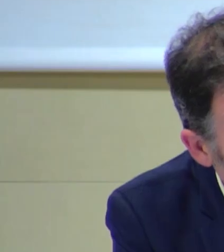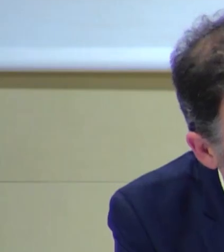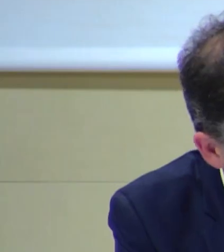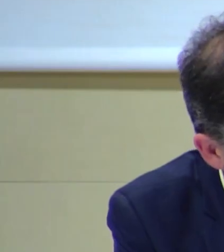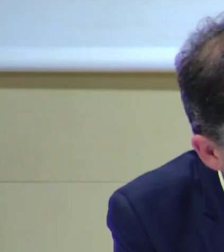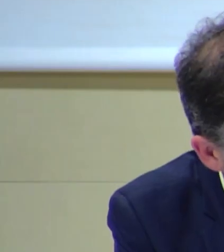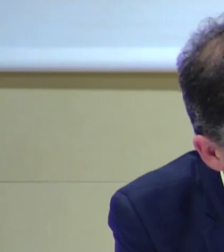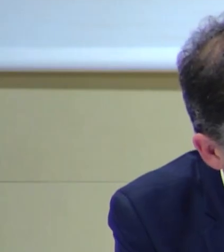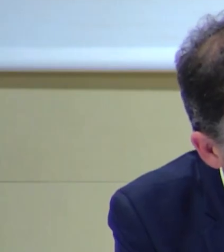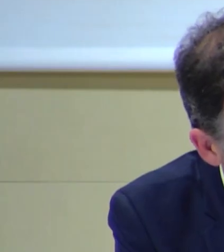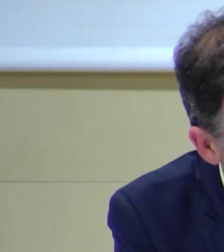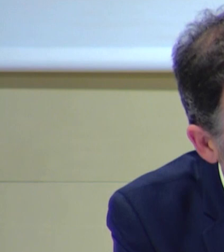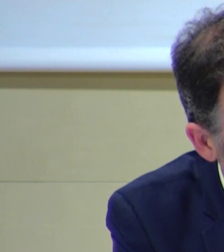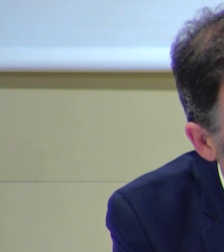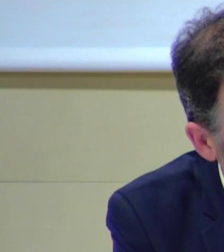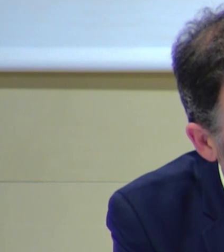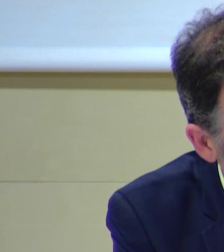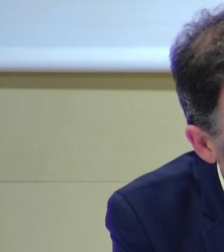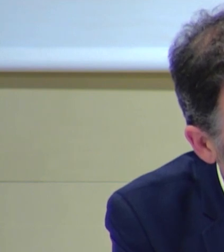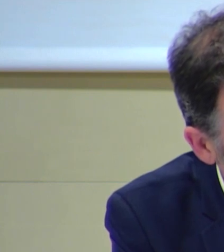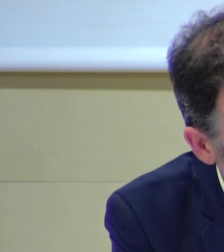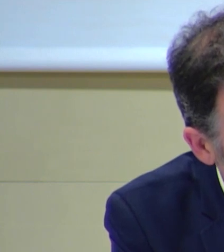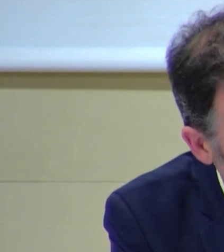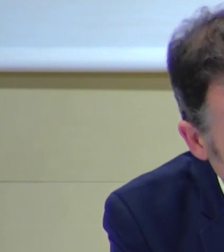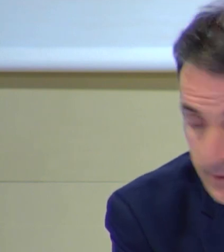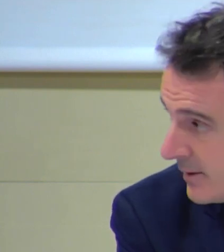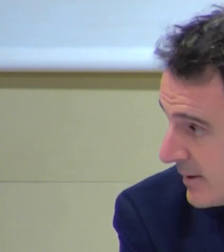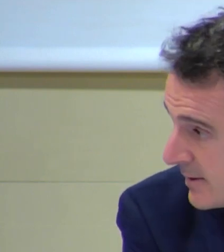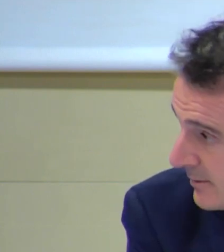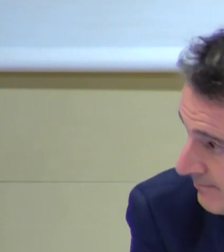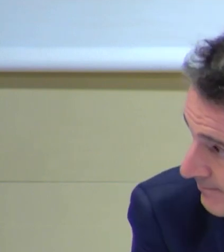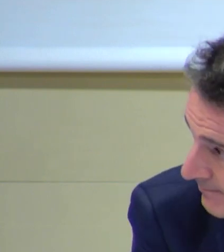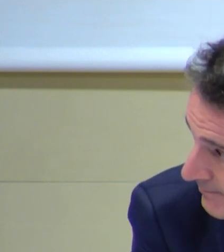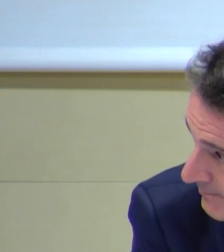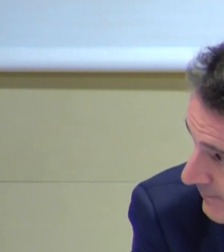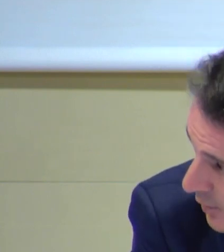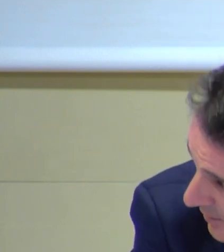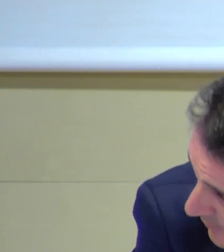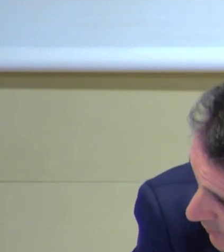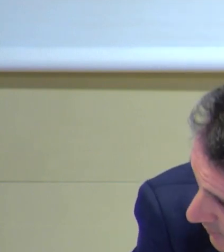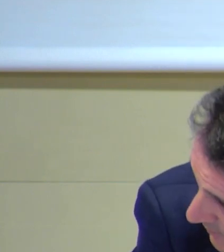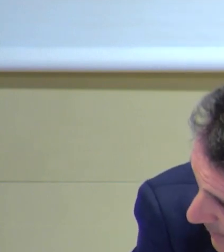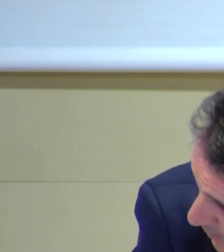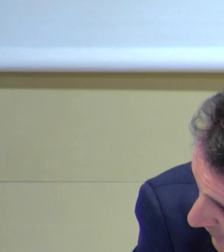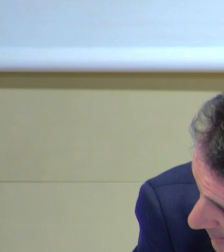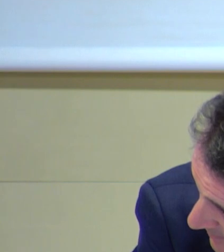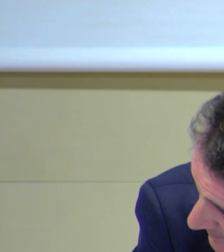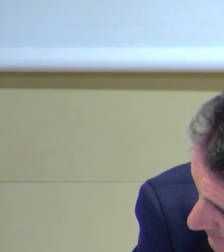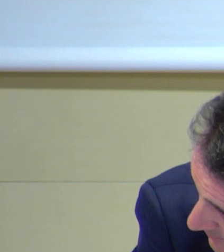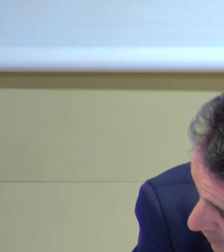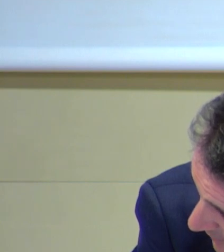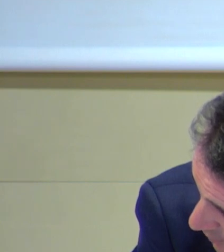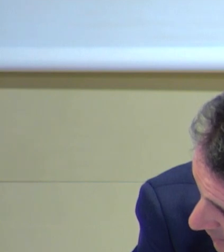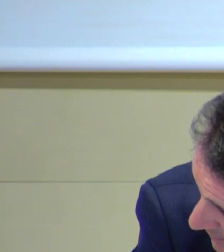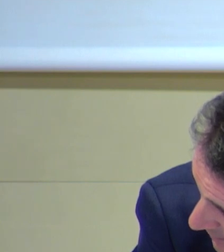et les apps et sont dans le corps du texte un attaquant même